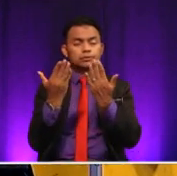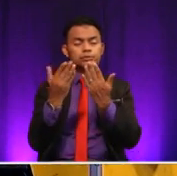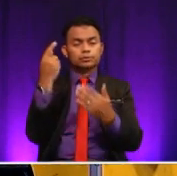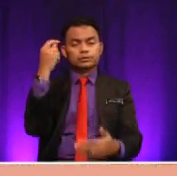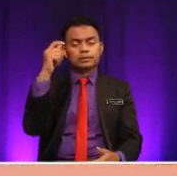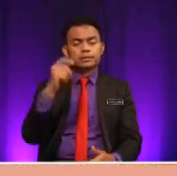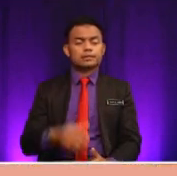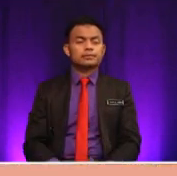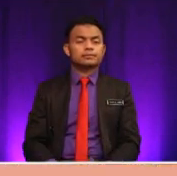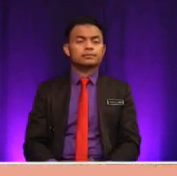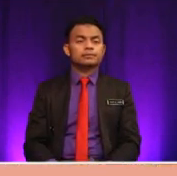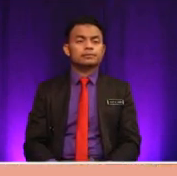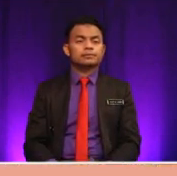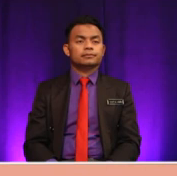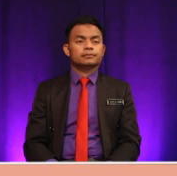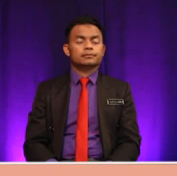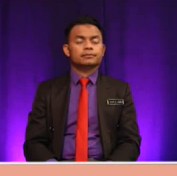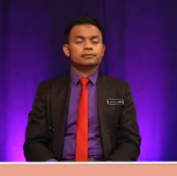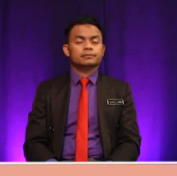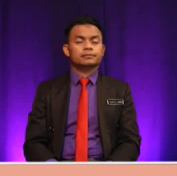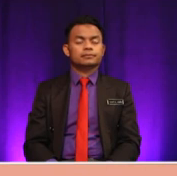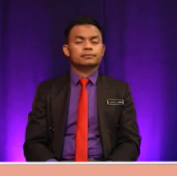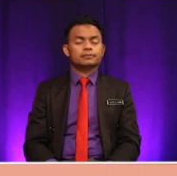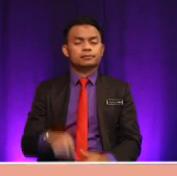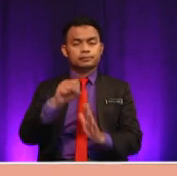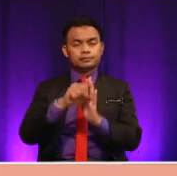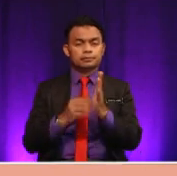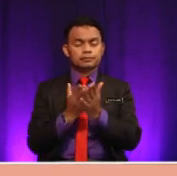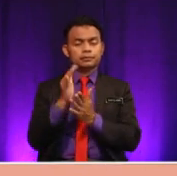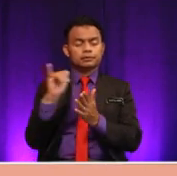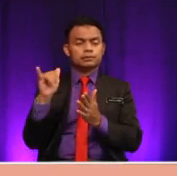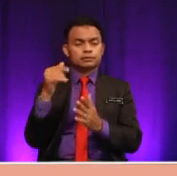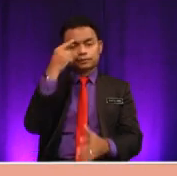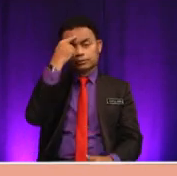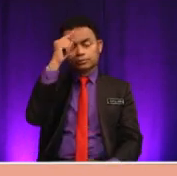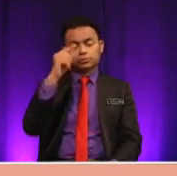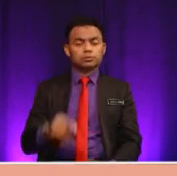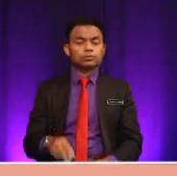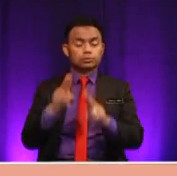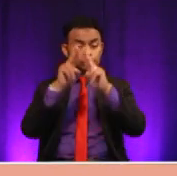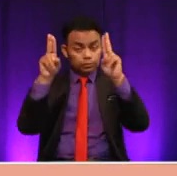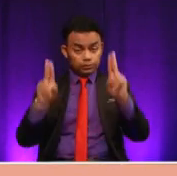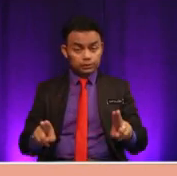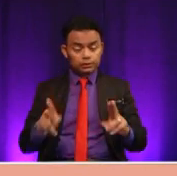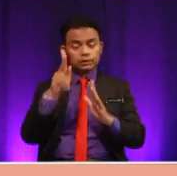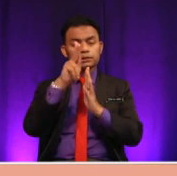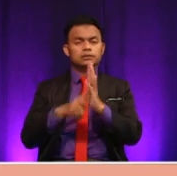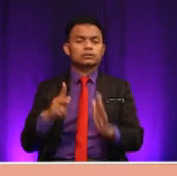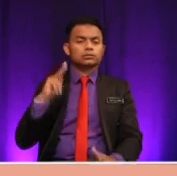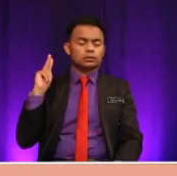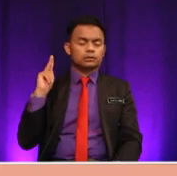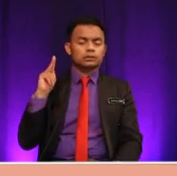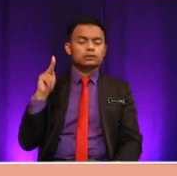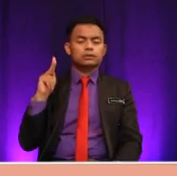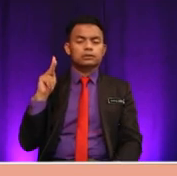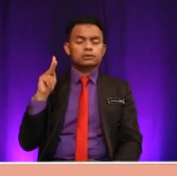semua masih mengikuti dengan baik oke seterusnya untuk ujian kekuatan otot Oke ujian kekuatan